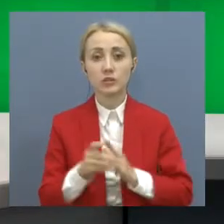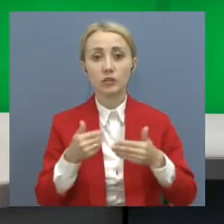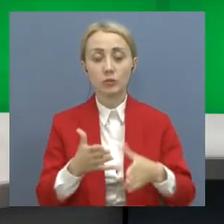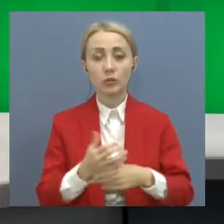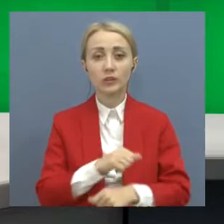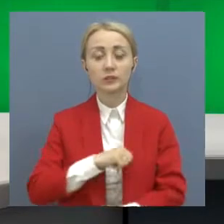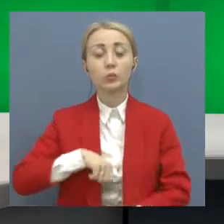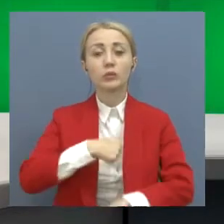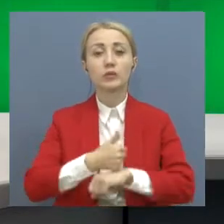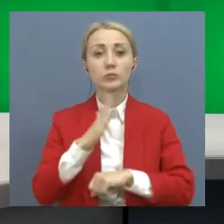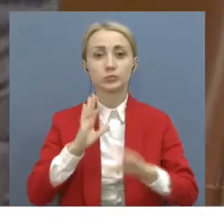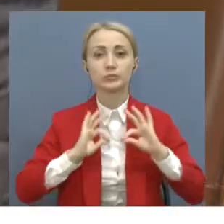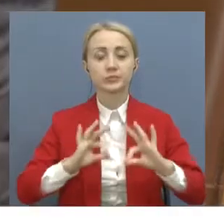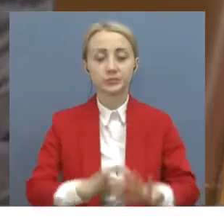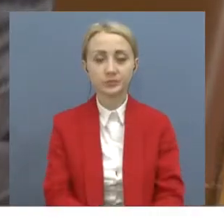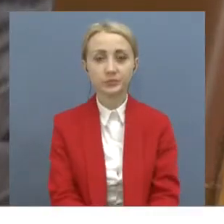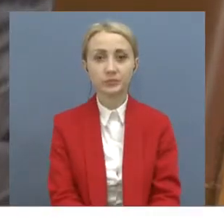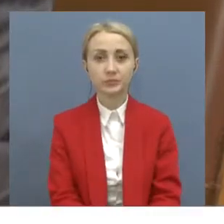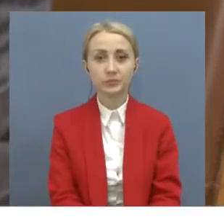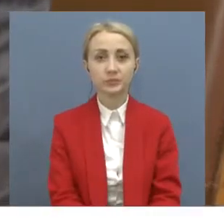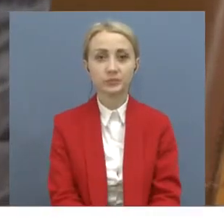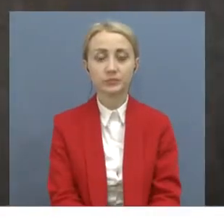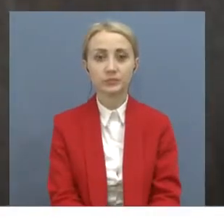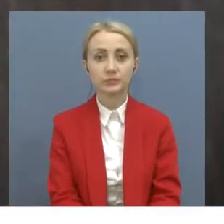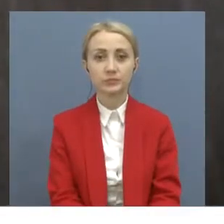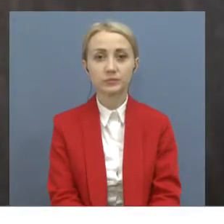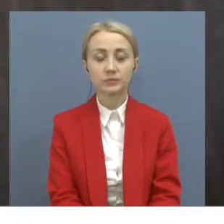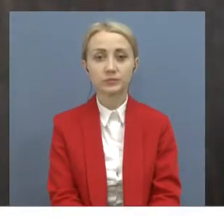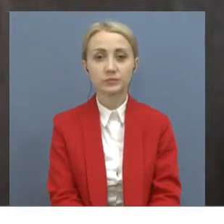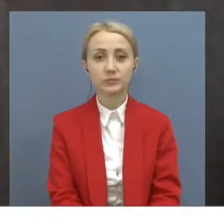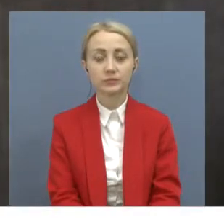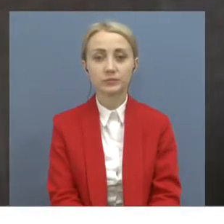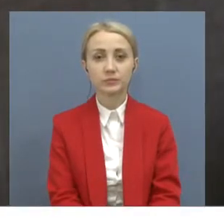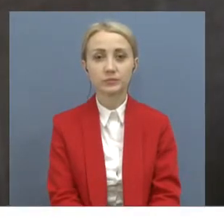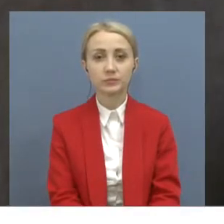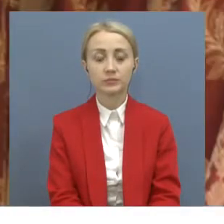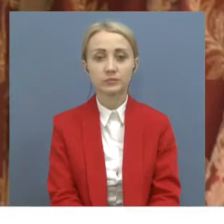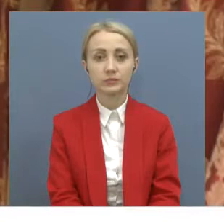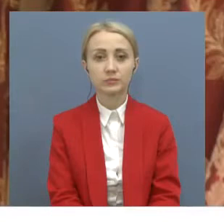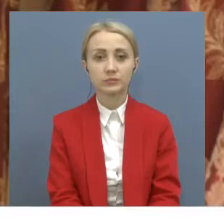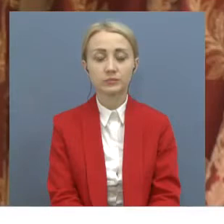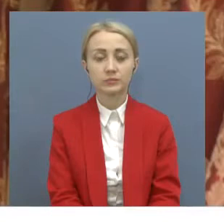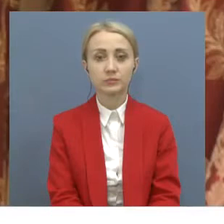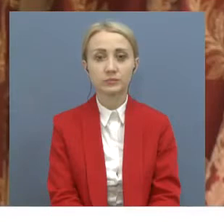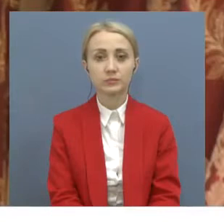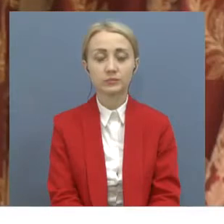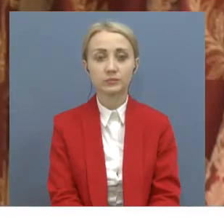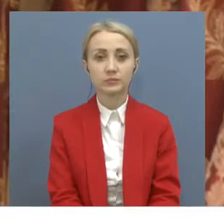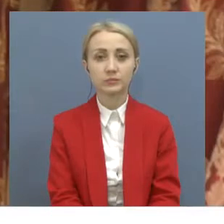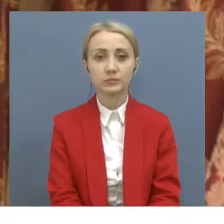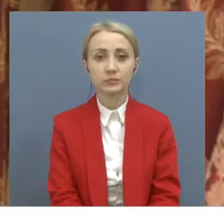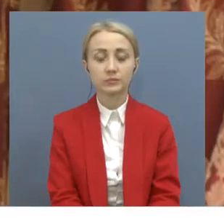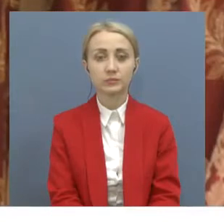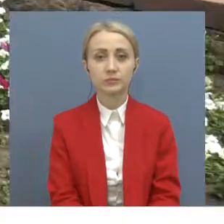көрсетіндеріңіз. Маусымның үшінші жексенбісі медицина қызметкерлерінің төл мерекесі. Өңір басшысы Ермек Маржықбаев ақ халатты абзал